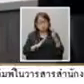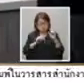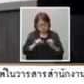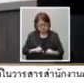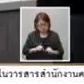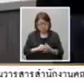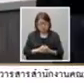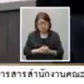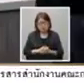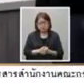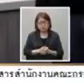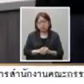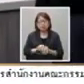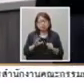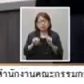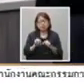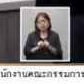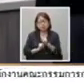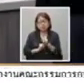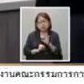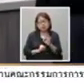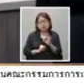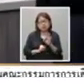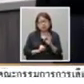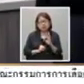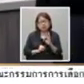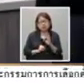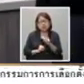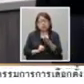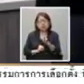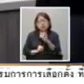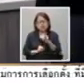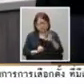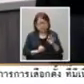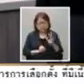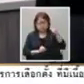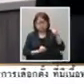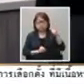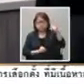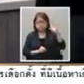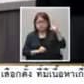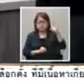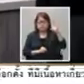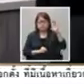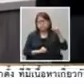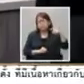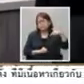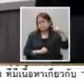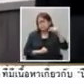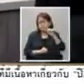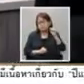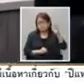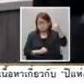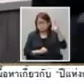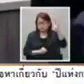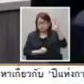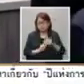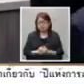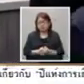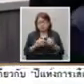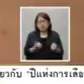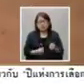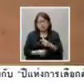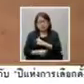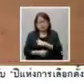ตราในรัฐธรรมนูญมาตรา190 159 ท่านประธานคะดิฉันขออนุญาตประท้วง เดี๋ยวนะครับ เวลาโปรดก้าวขึ้นม